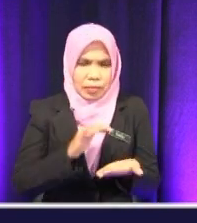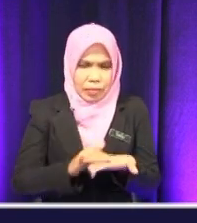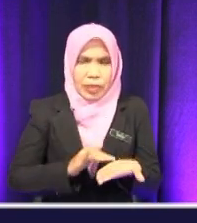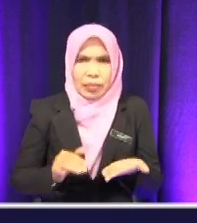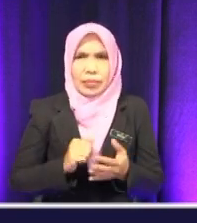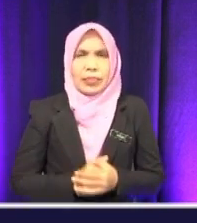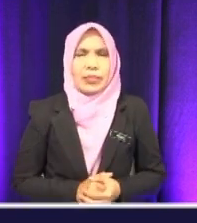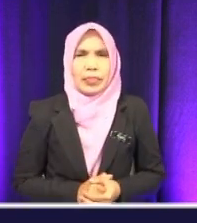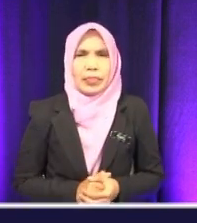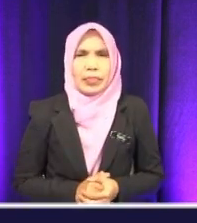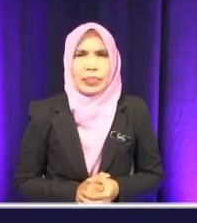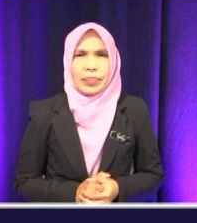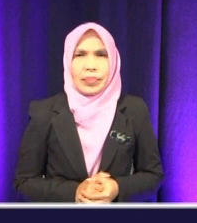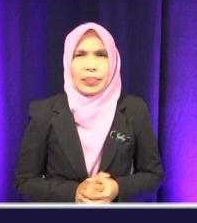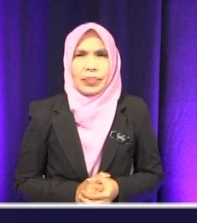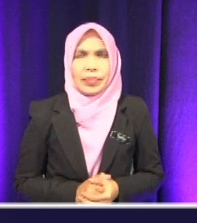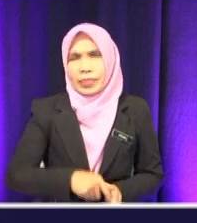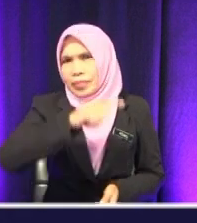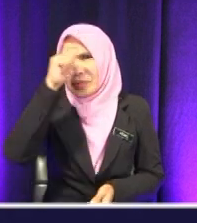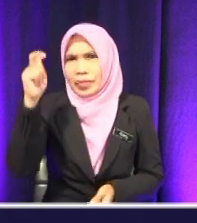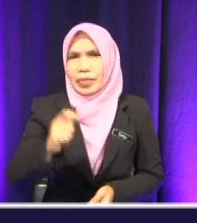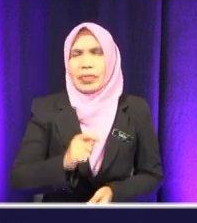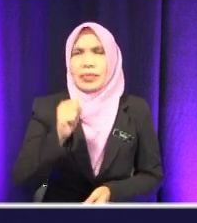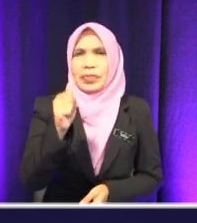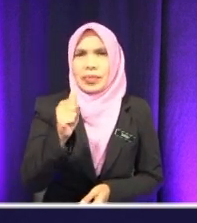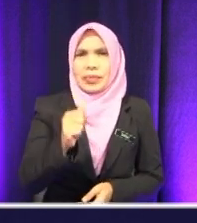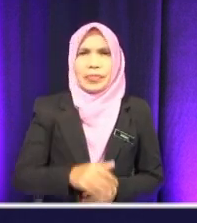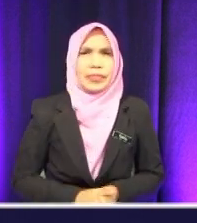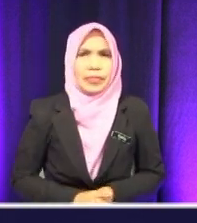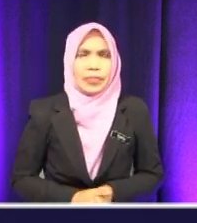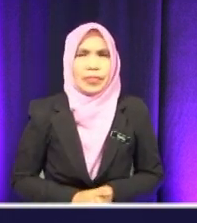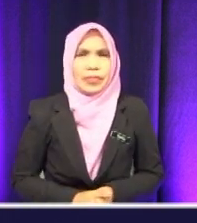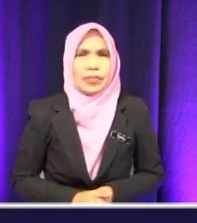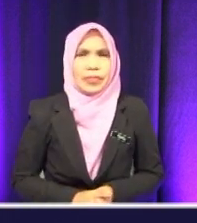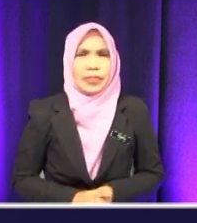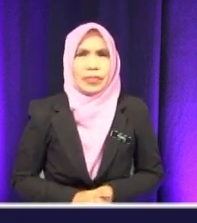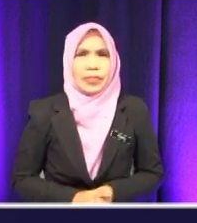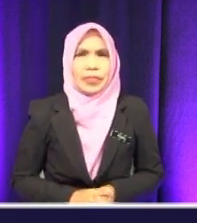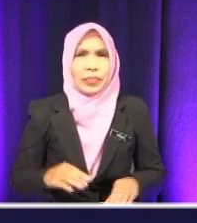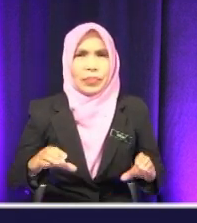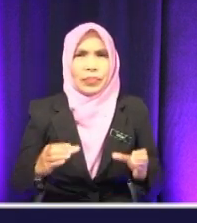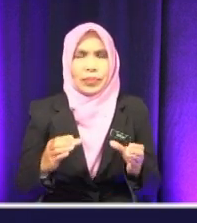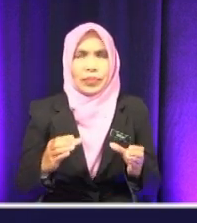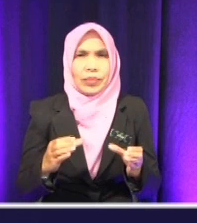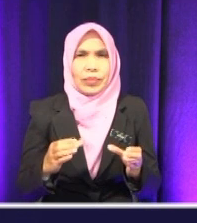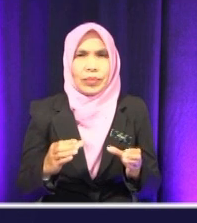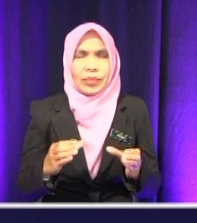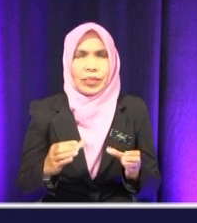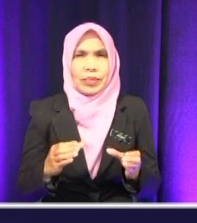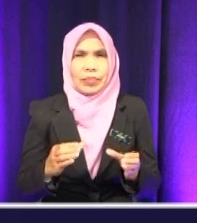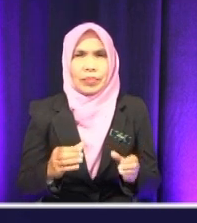lihat Oh rupanya e dia dibuat kain apa garis